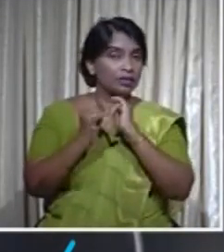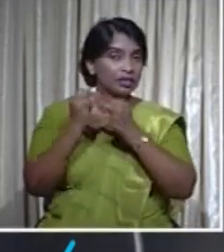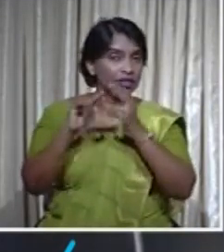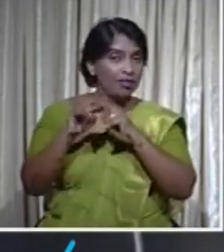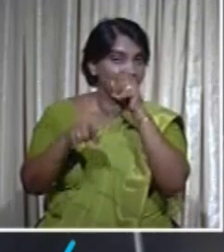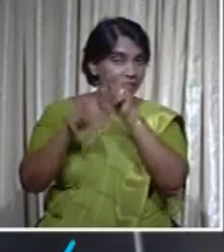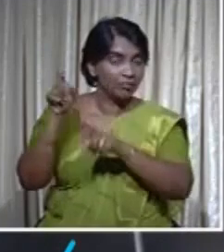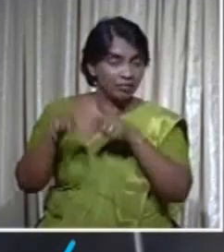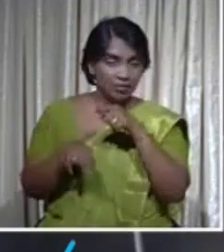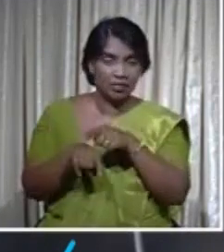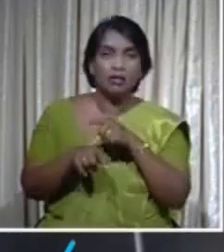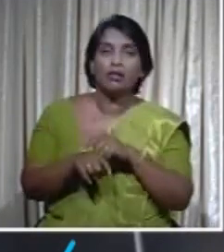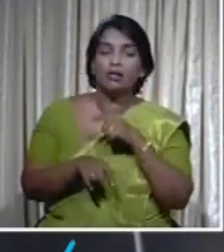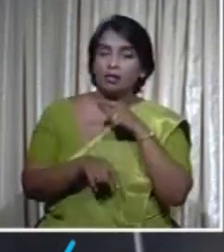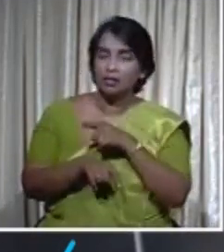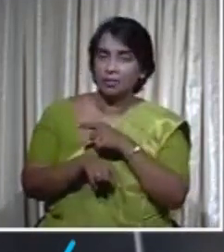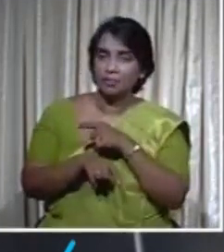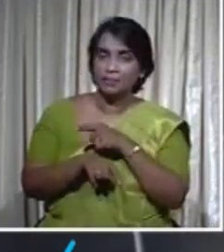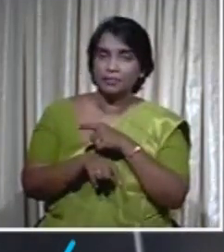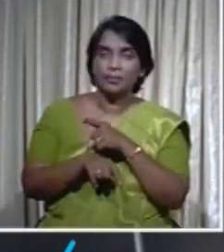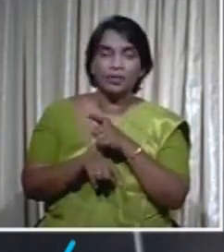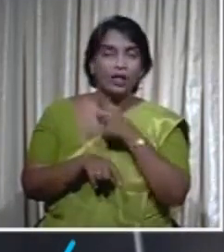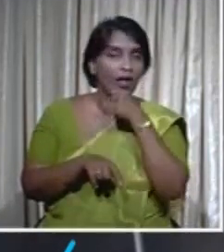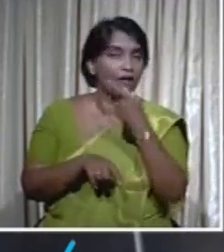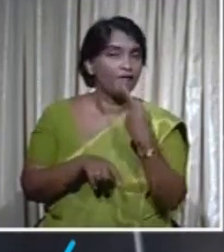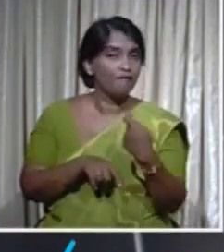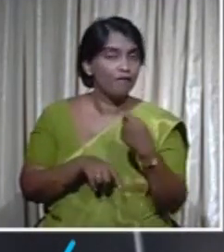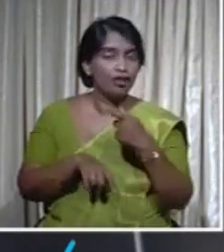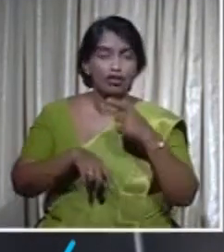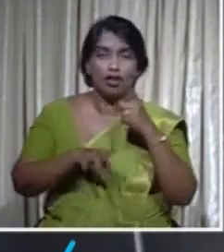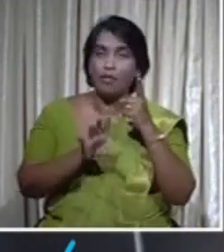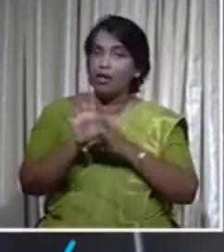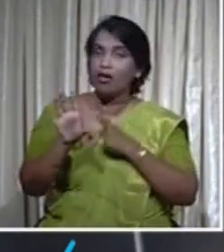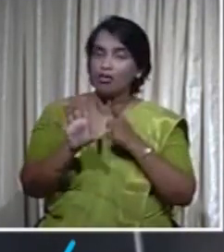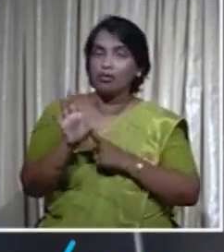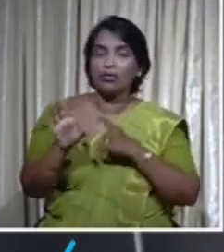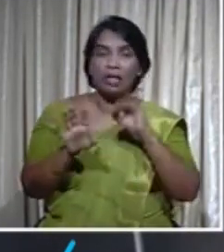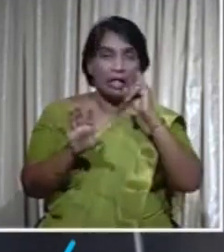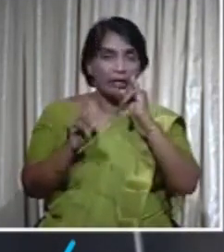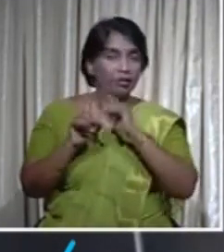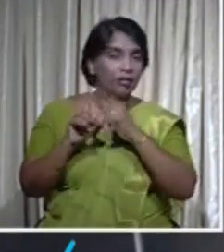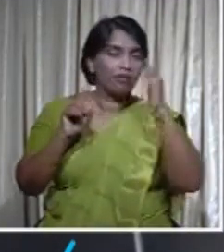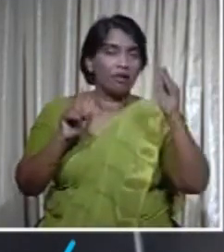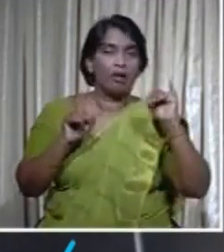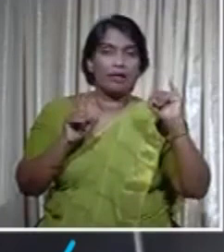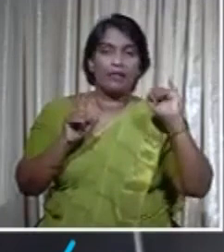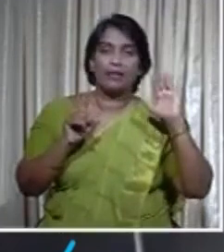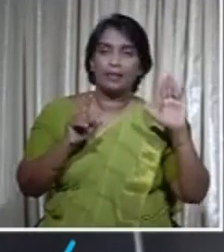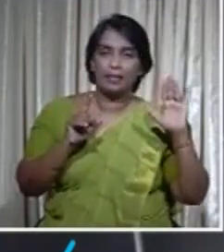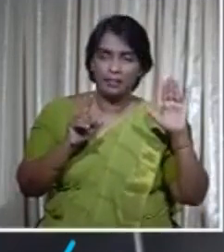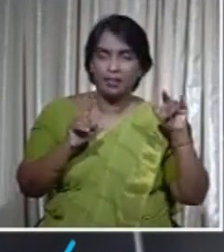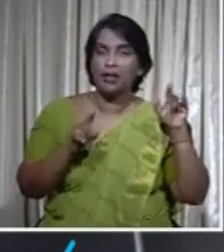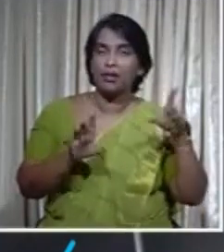கொள்வதற்கான வயது நிர்ணயம் 65. எப்படி இளைஞன் அதுக்குள்ளே முன்னுக்கு வருகின்ற வாய்ப்பு